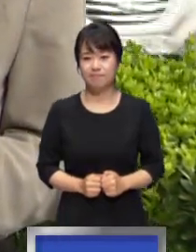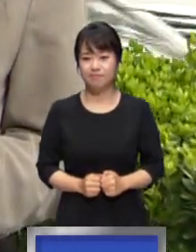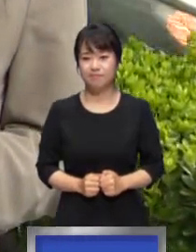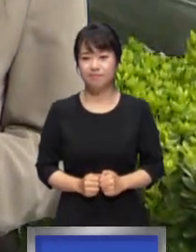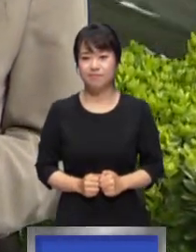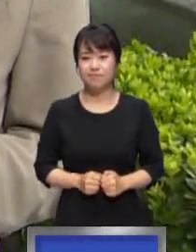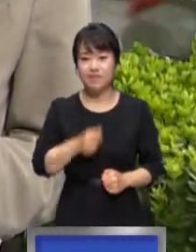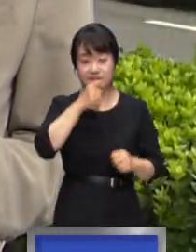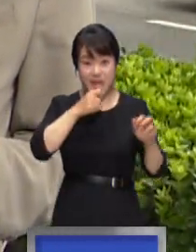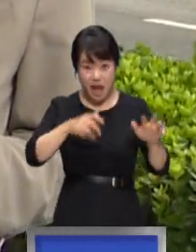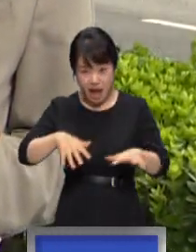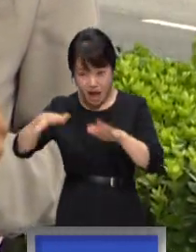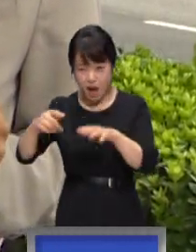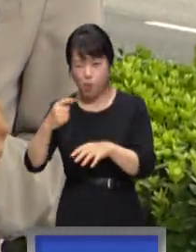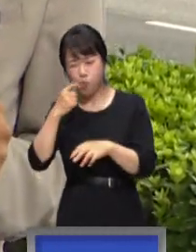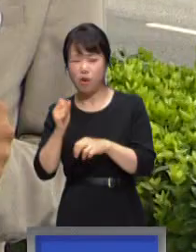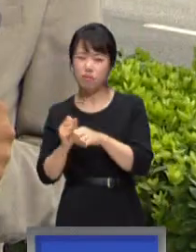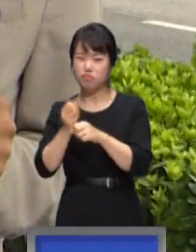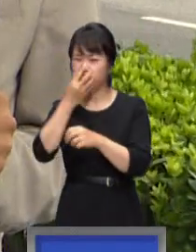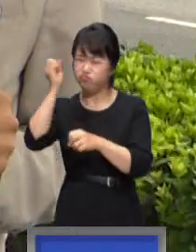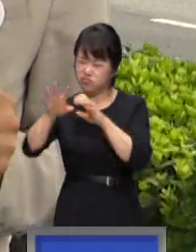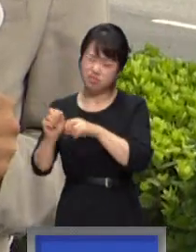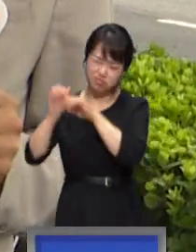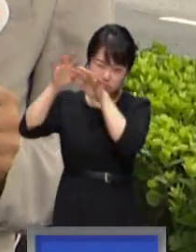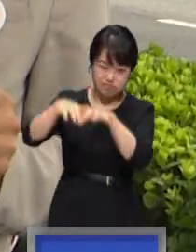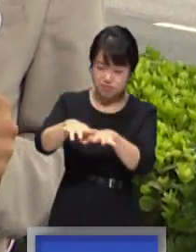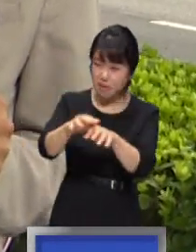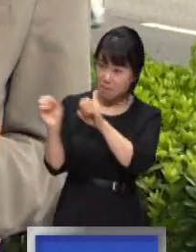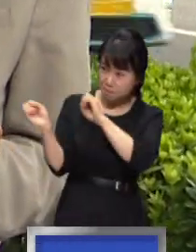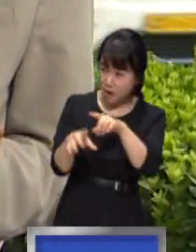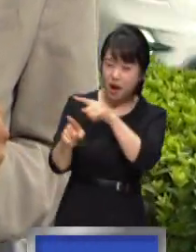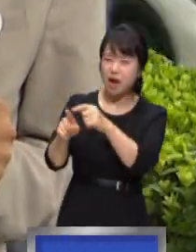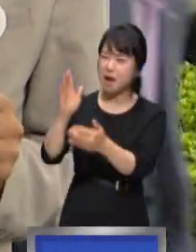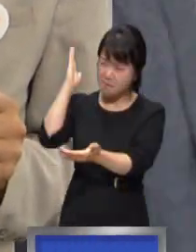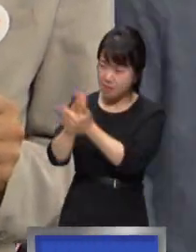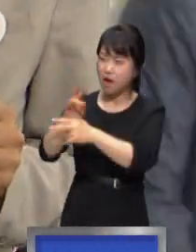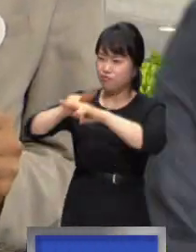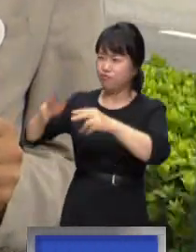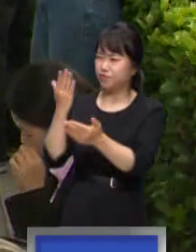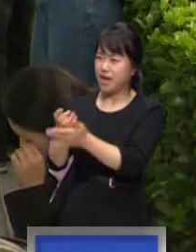해양 투기 계획 철회하라! 철회하라! 철회하라! 철회하라!